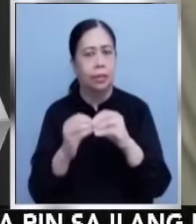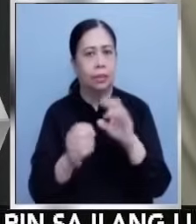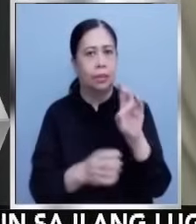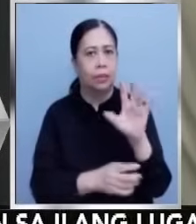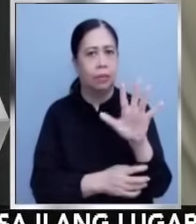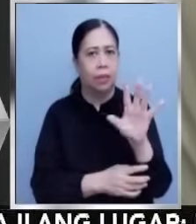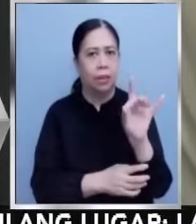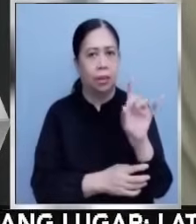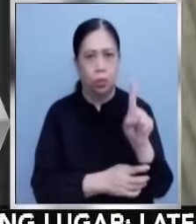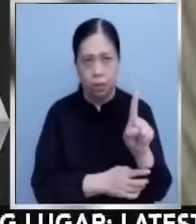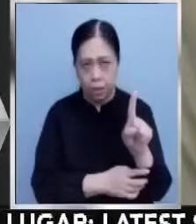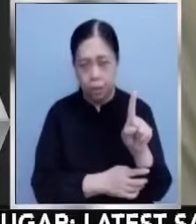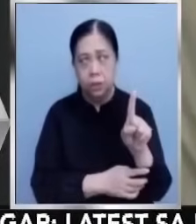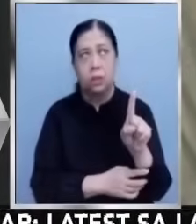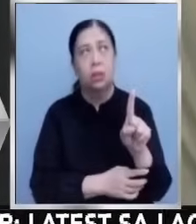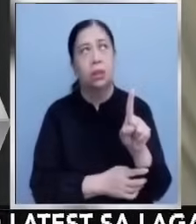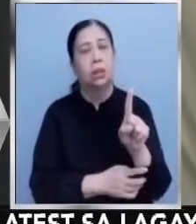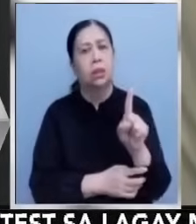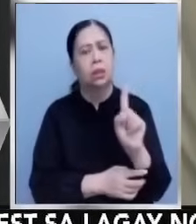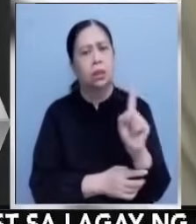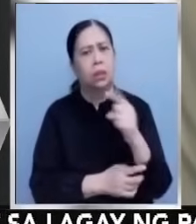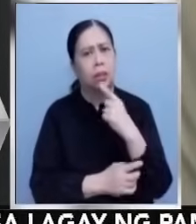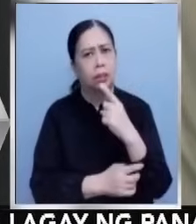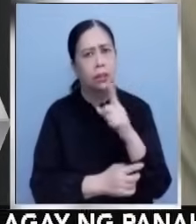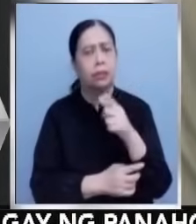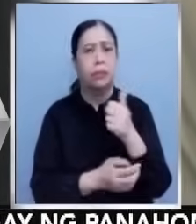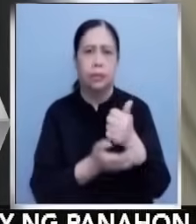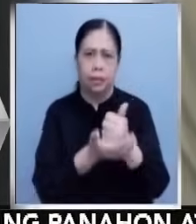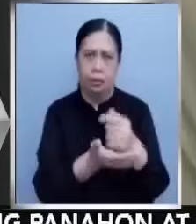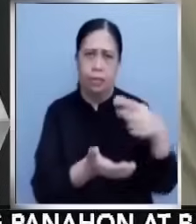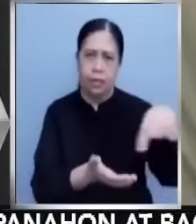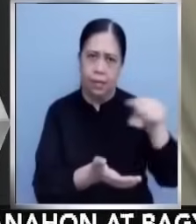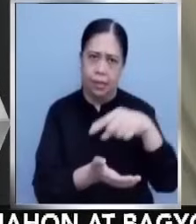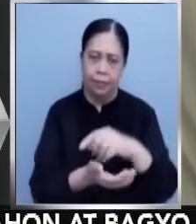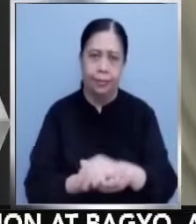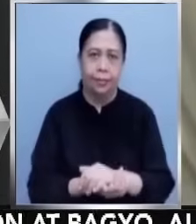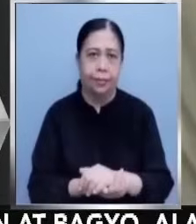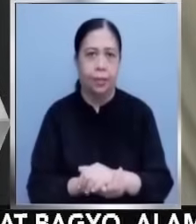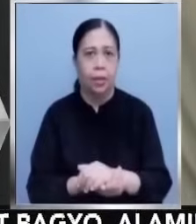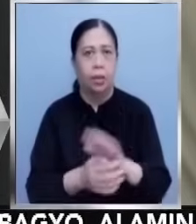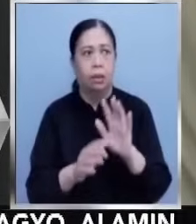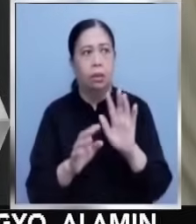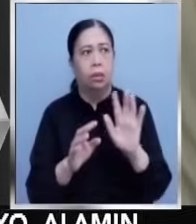7581, na tumulong sila at huwag silang